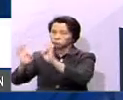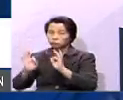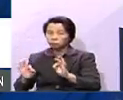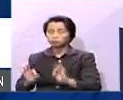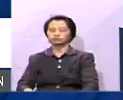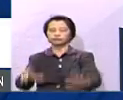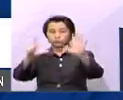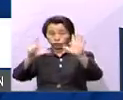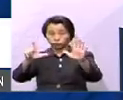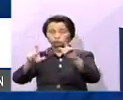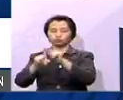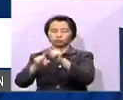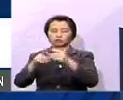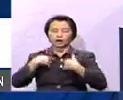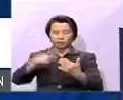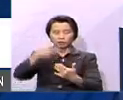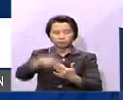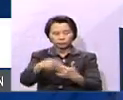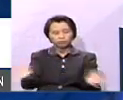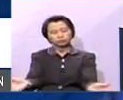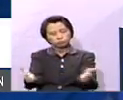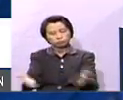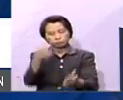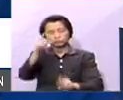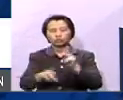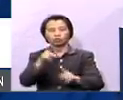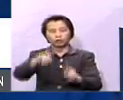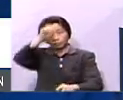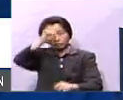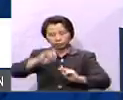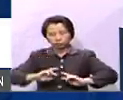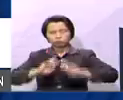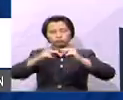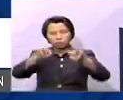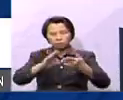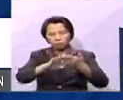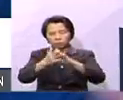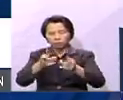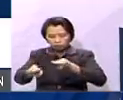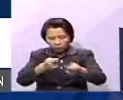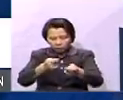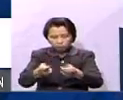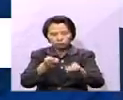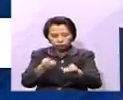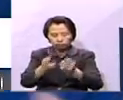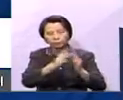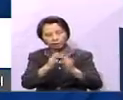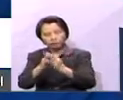ketujuh ialah ada program galakan kepada penduduk untuk bangunkan komuniti tadbir urus